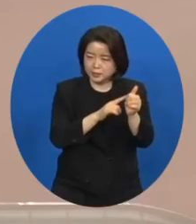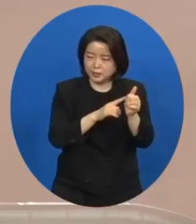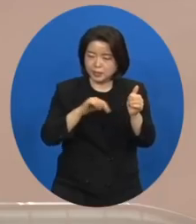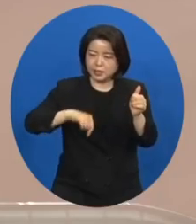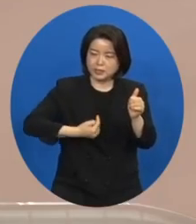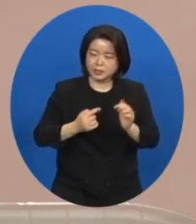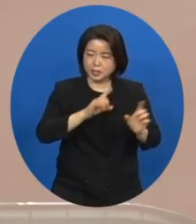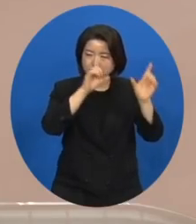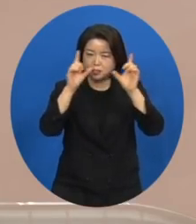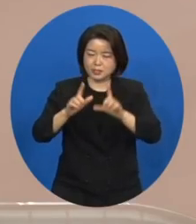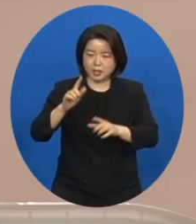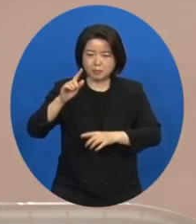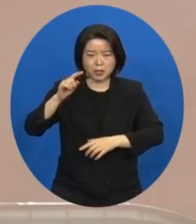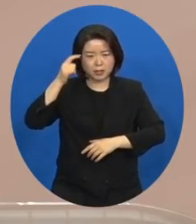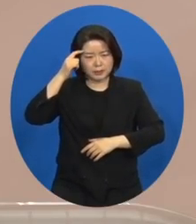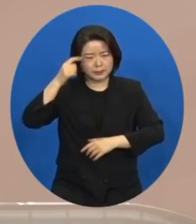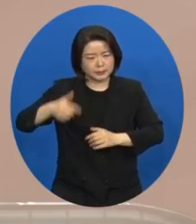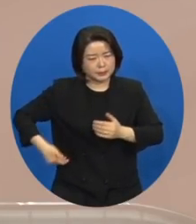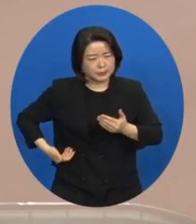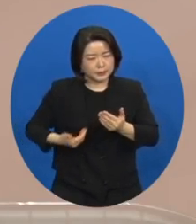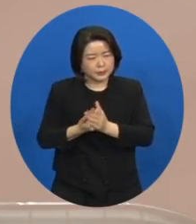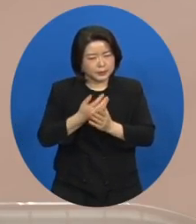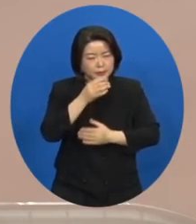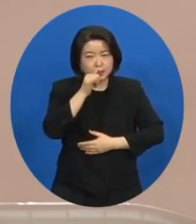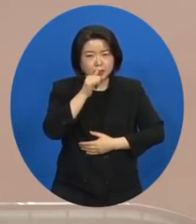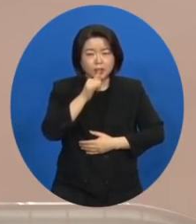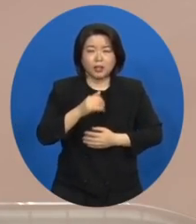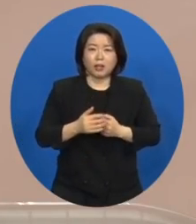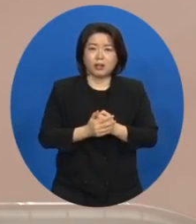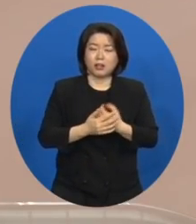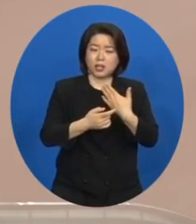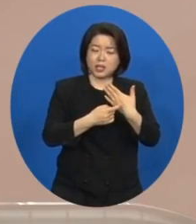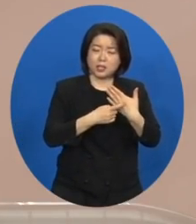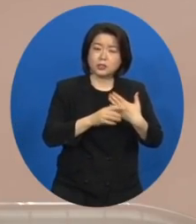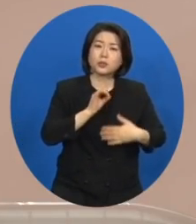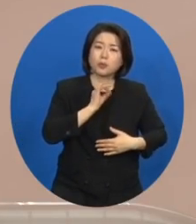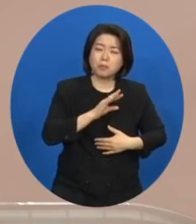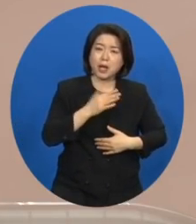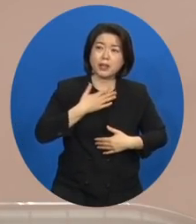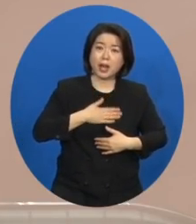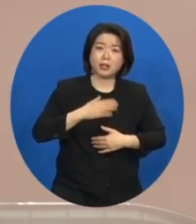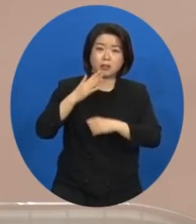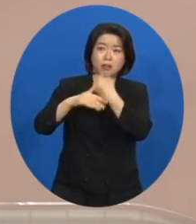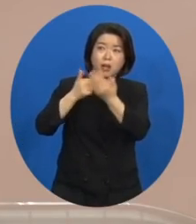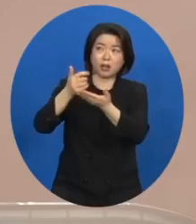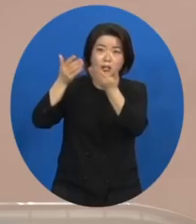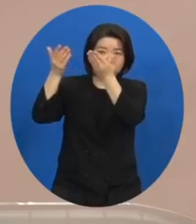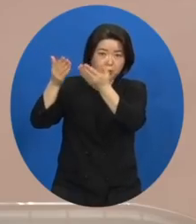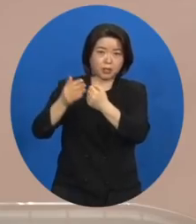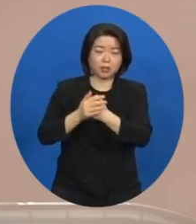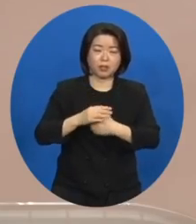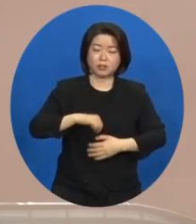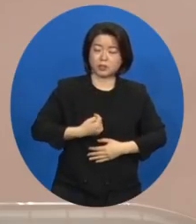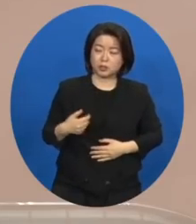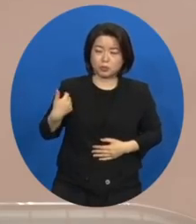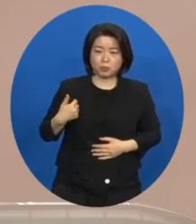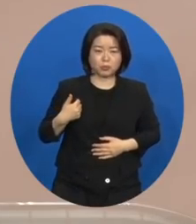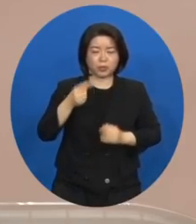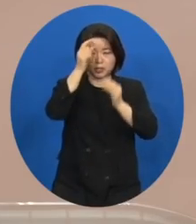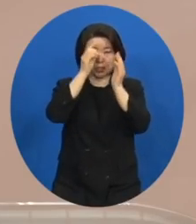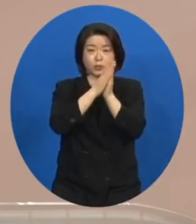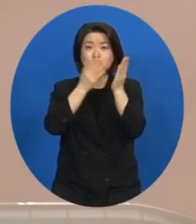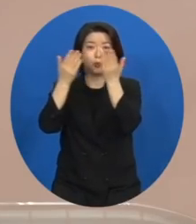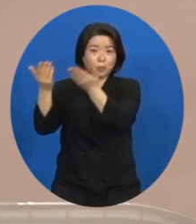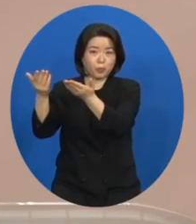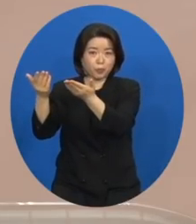느끼게 됩니다 형식적으로 말던 하나님께 자신도 모르 기도를 하게 되요